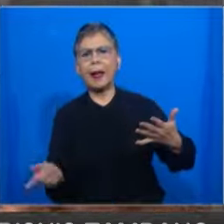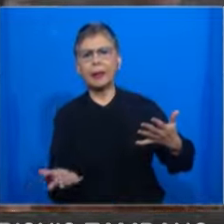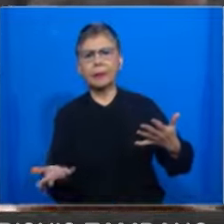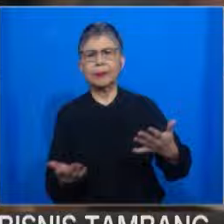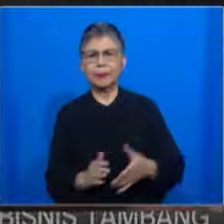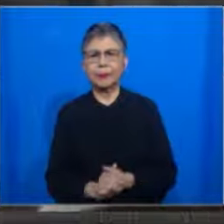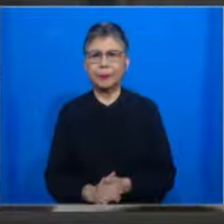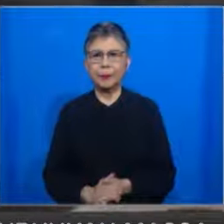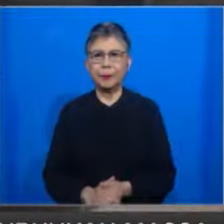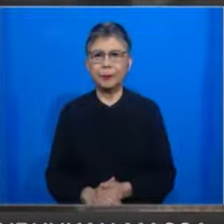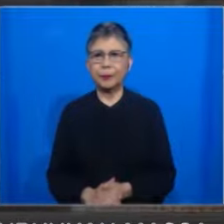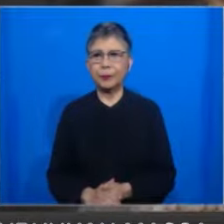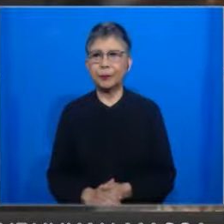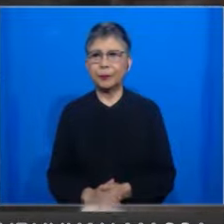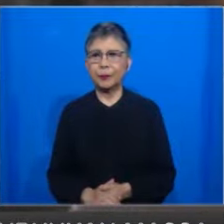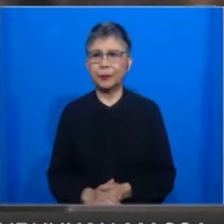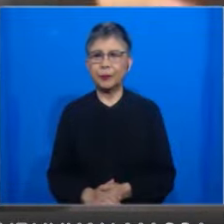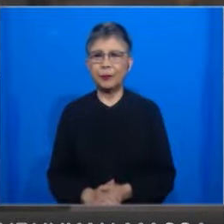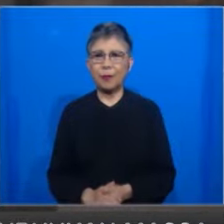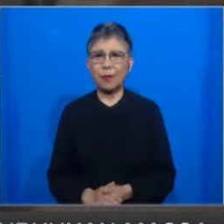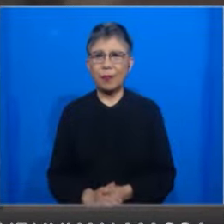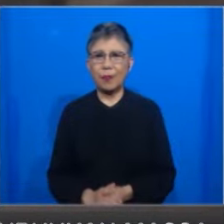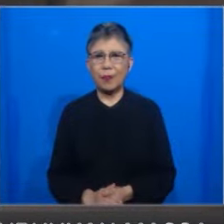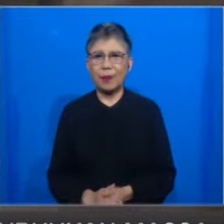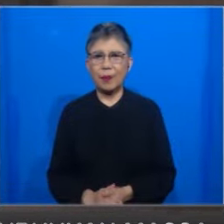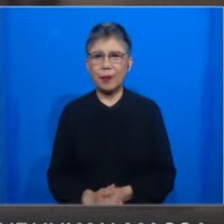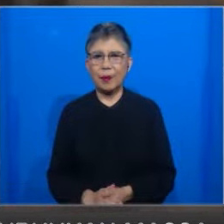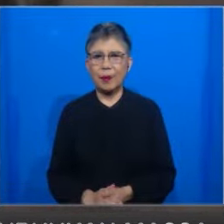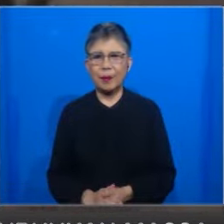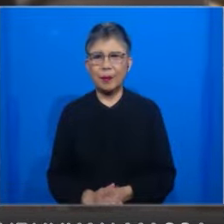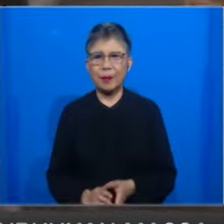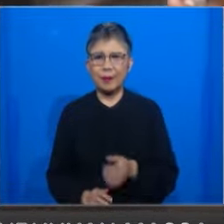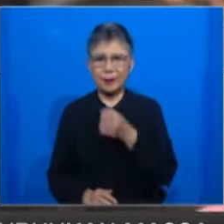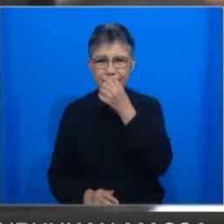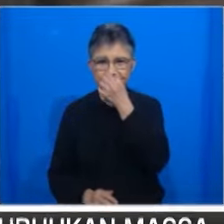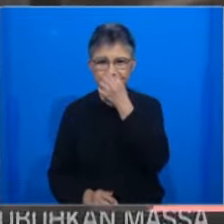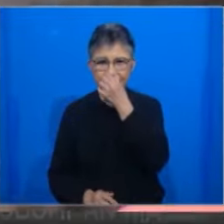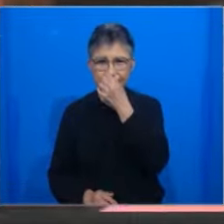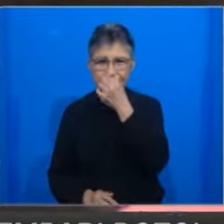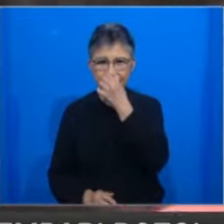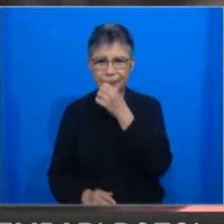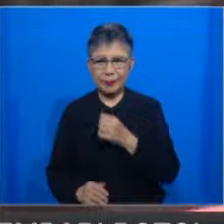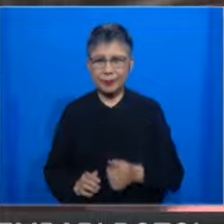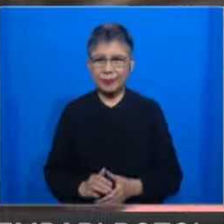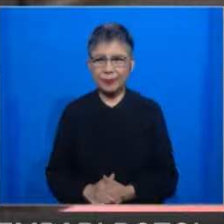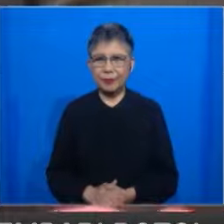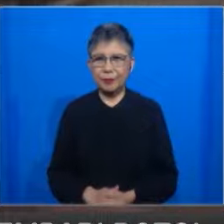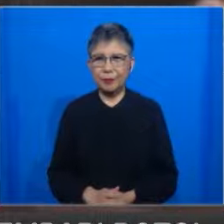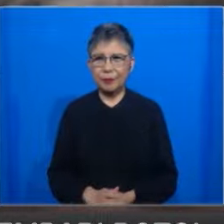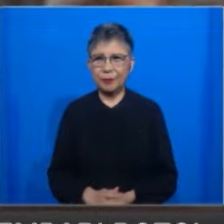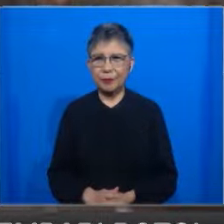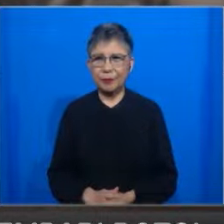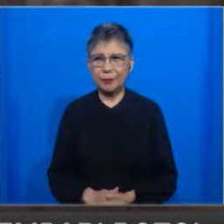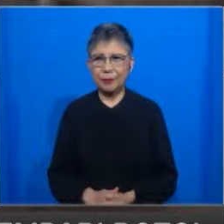Ini cari orang. Audi. Kita di sini menyuarakan aspirasi. Kawan-kawan kita yang ada di Sabah sampai